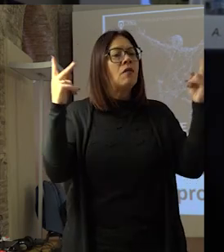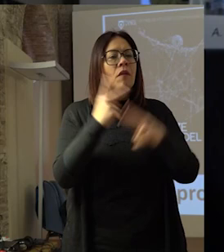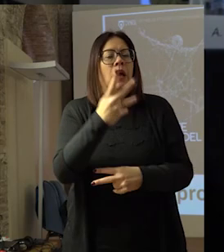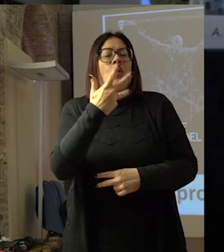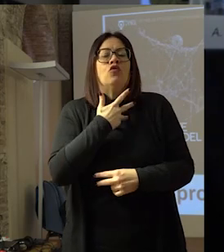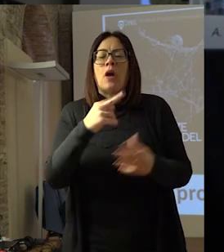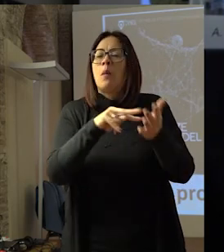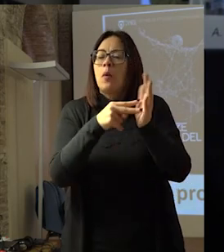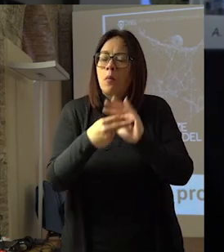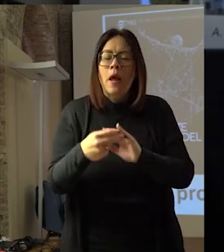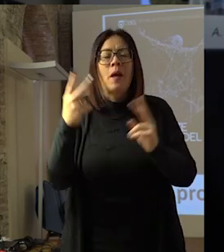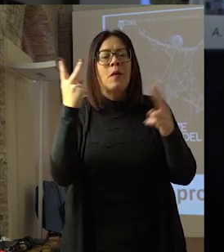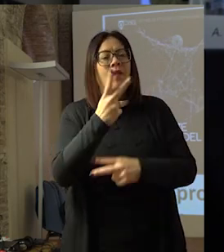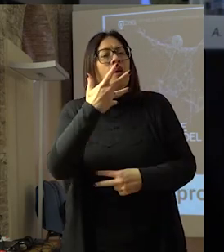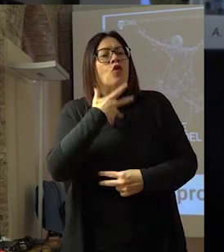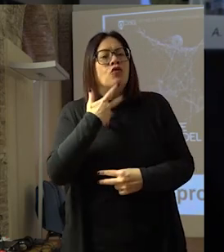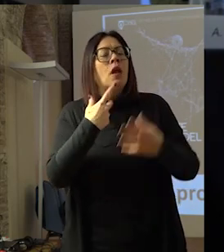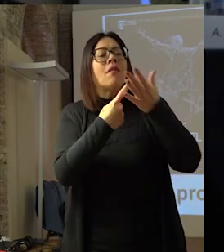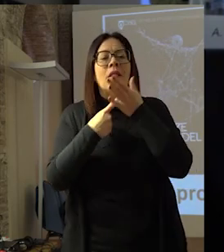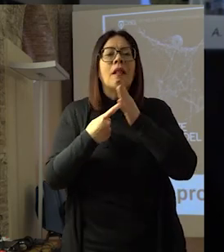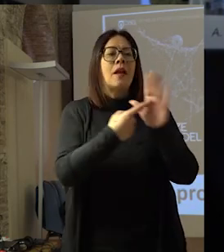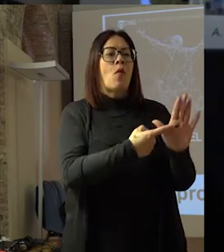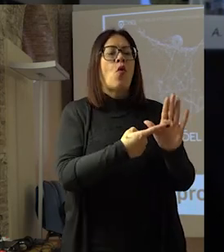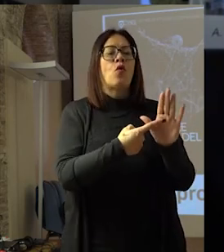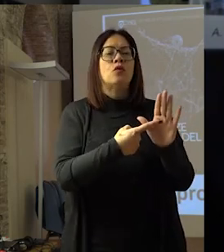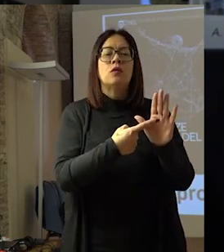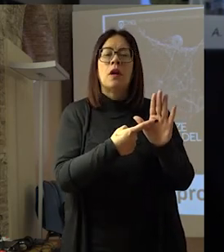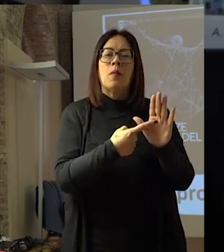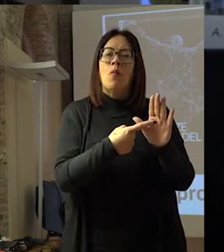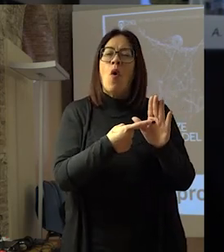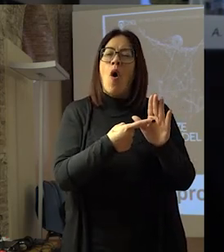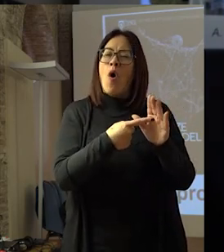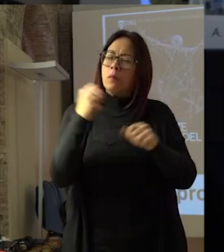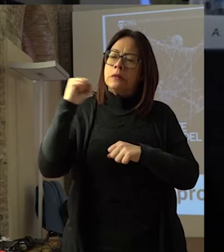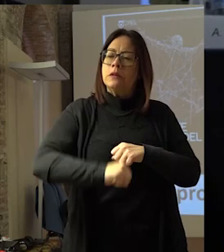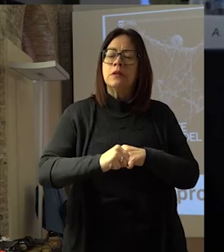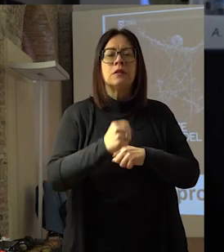problemi, ci dimostrano che con la caparbietà, che con la voglia di